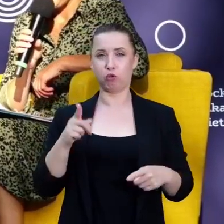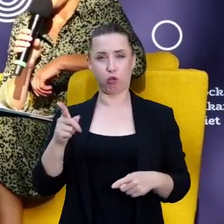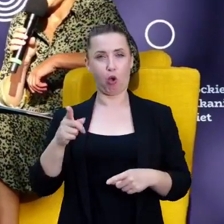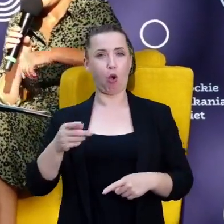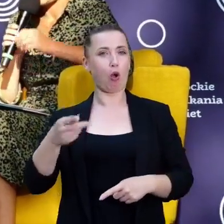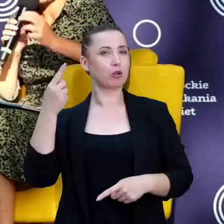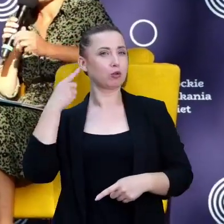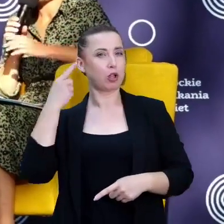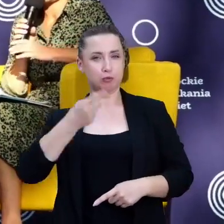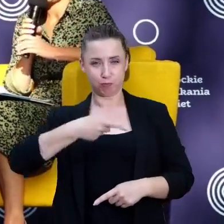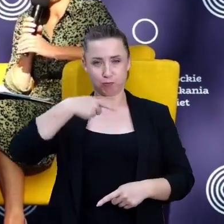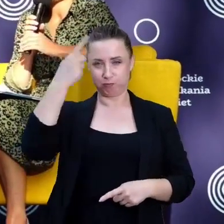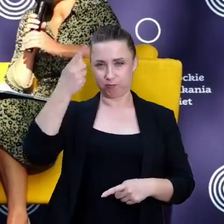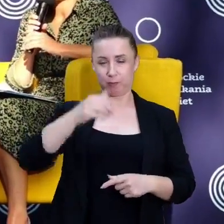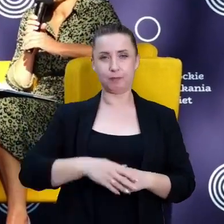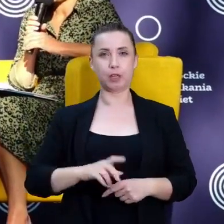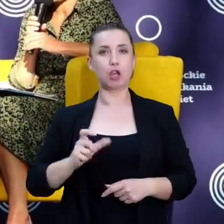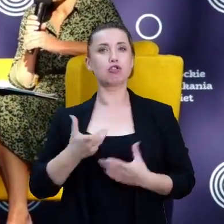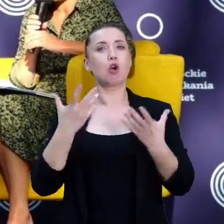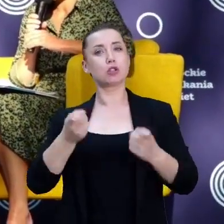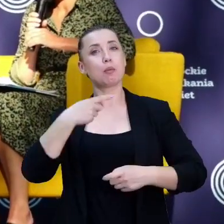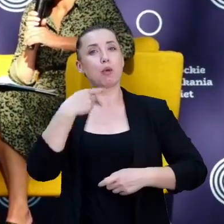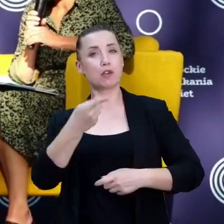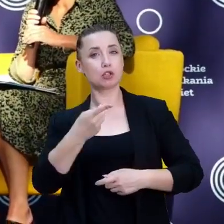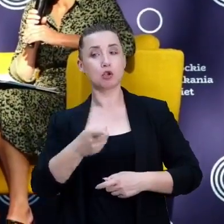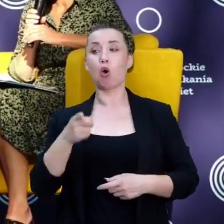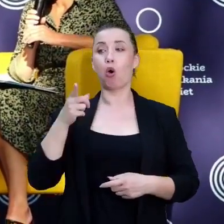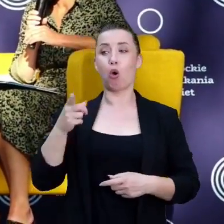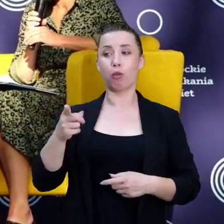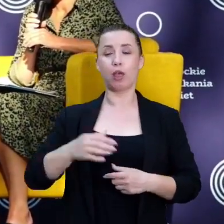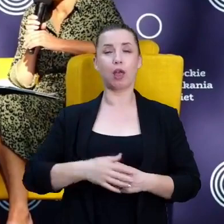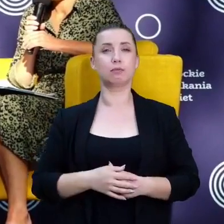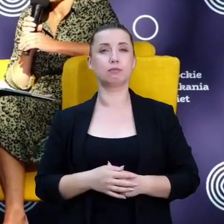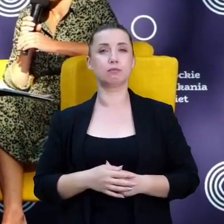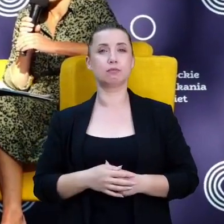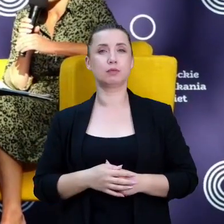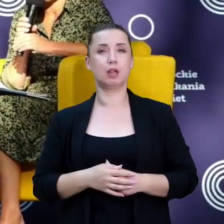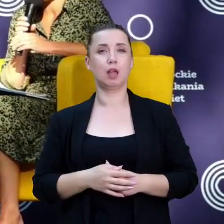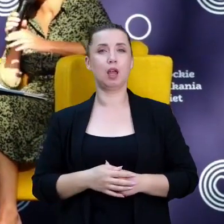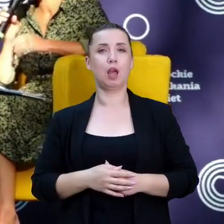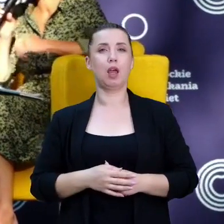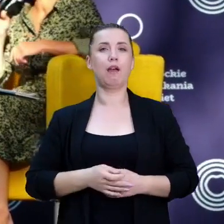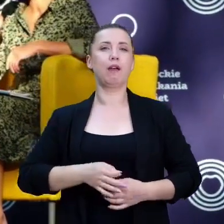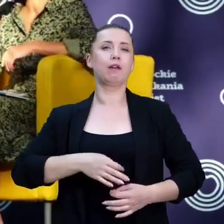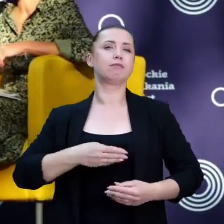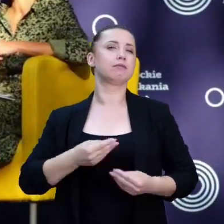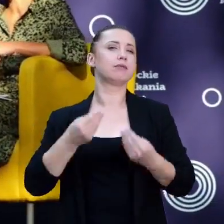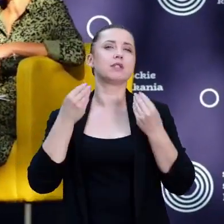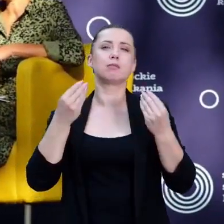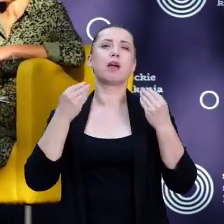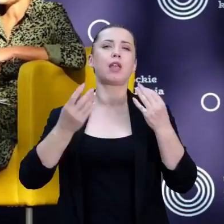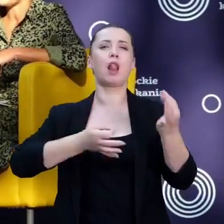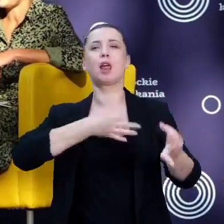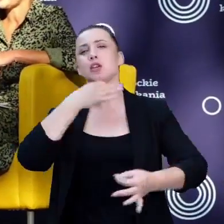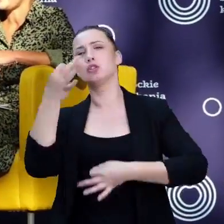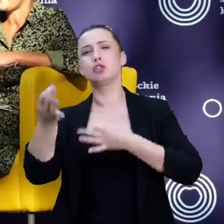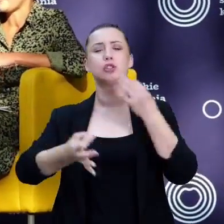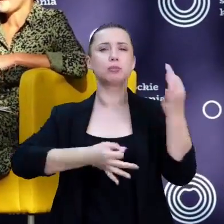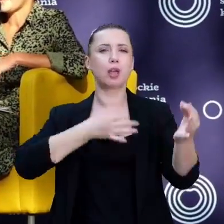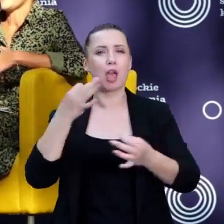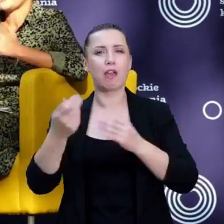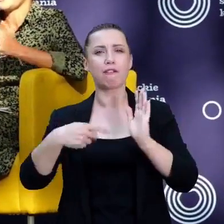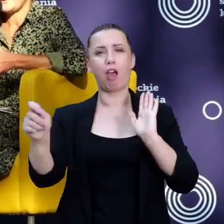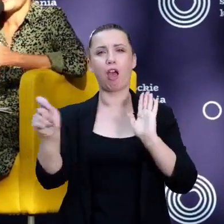ale to, co chciałam podkreślić, to, że jest to osoba, która poza pięknym śpiewaniem, nagrywaniem płyt,